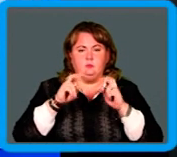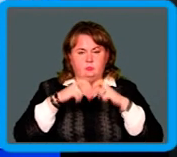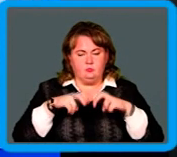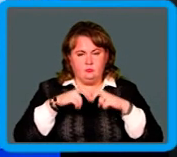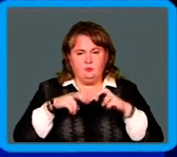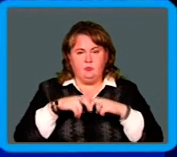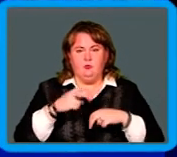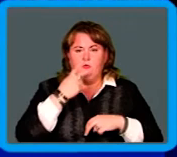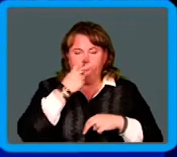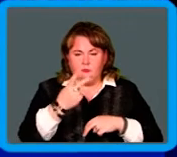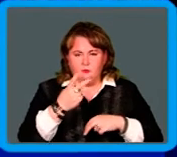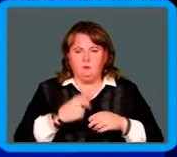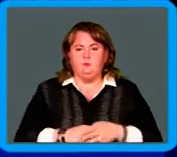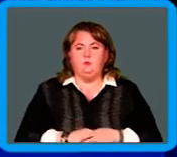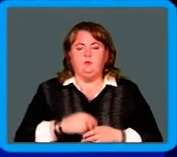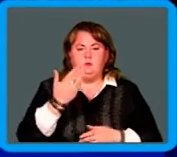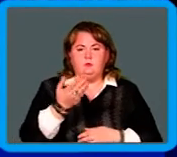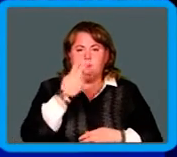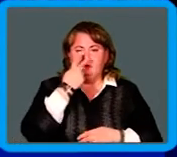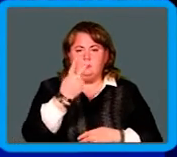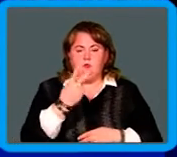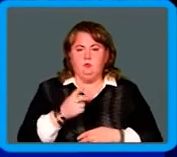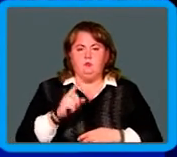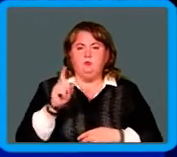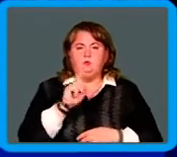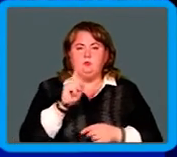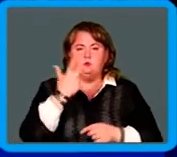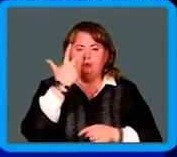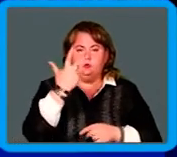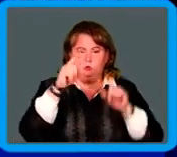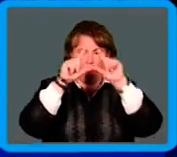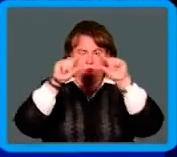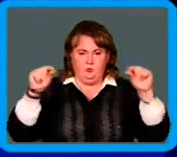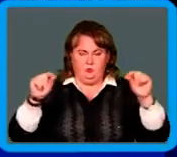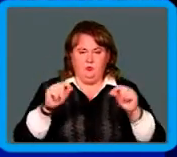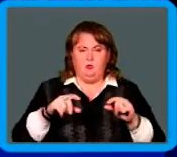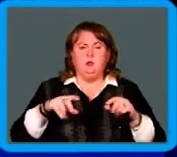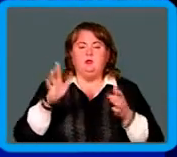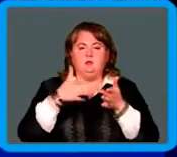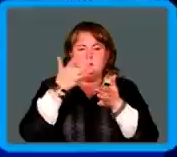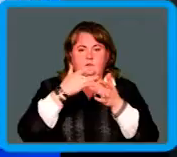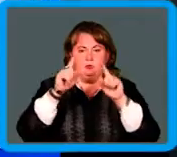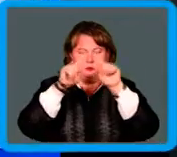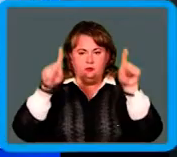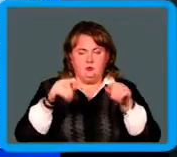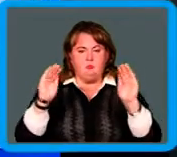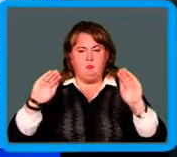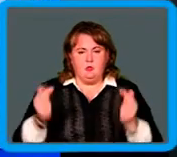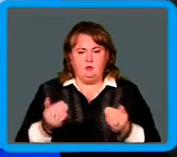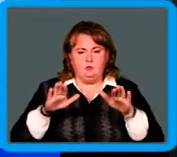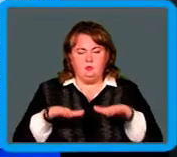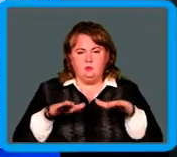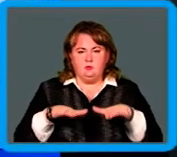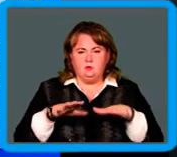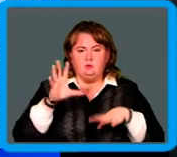рассмотрении вы видите что треугольник занимает на тетрадном листе меньше места значит в